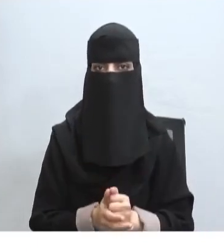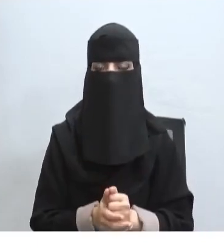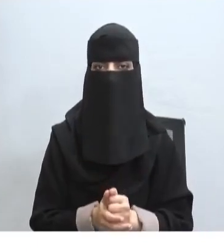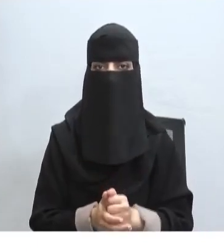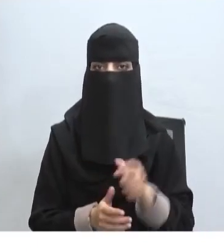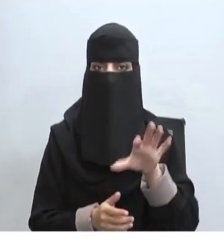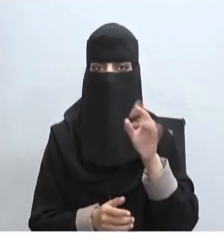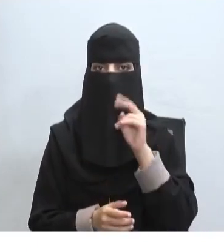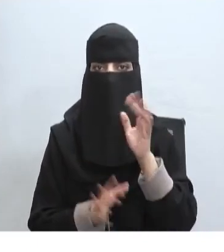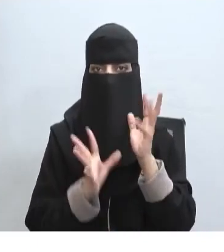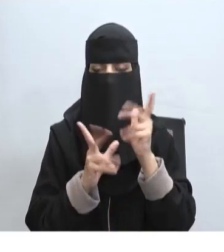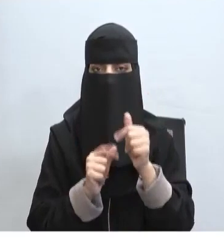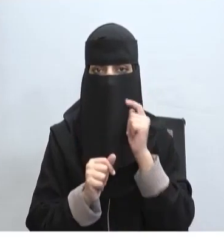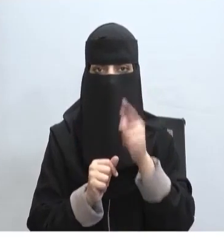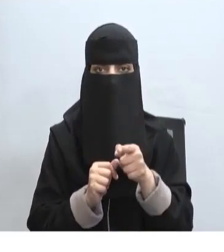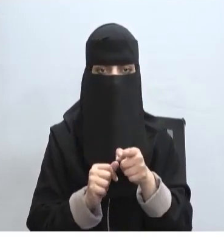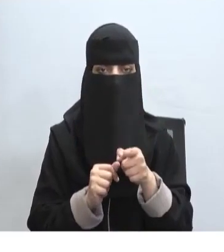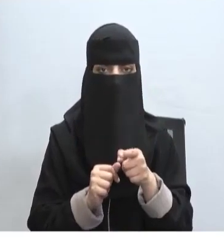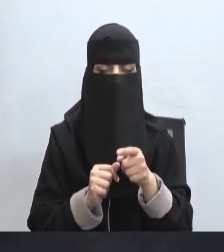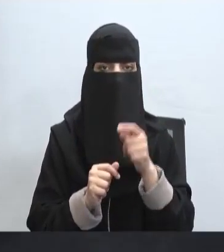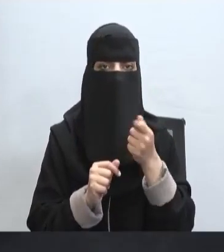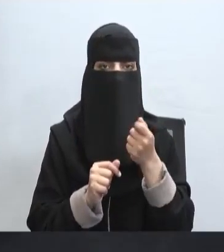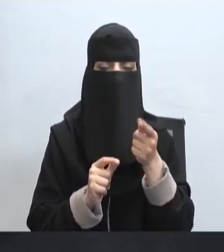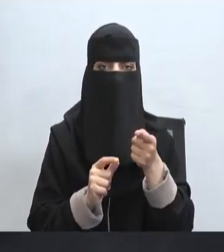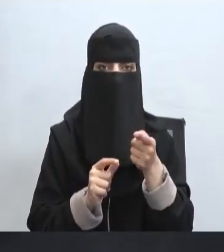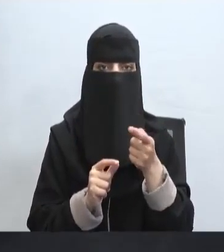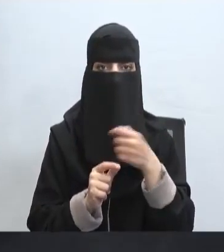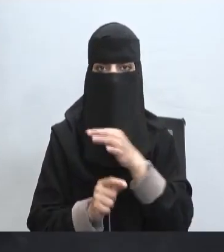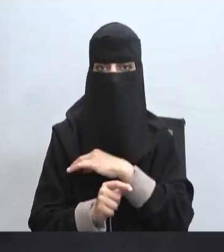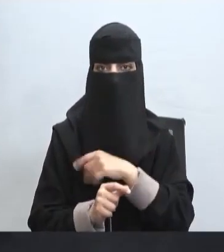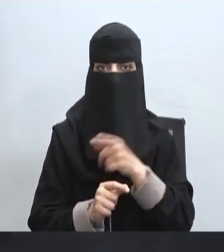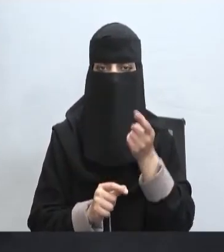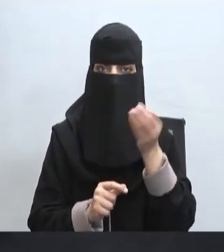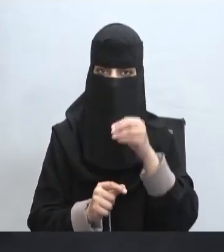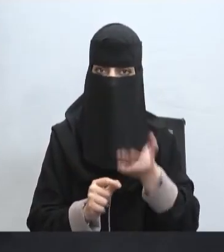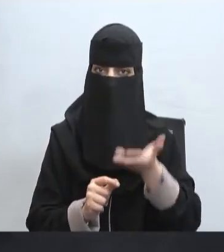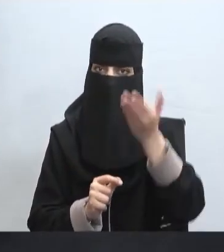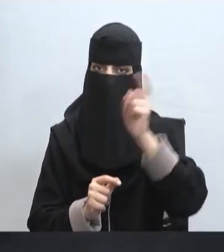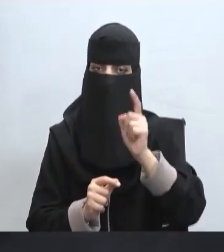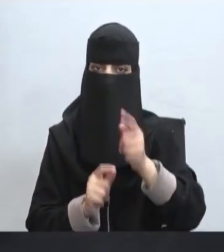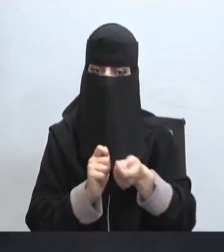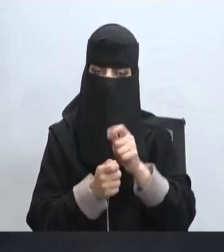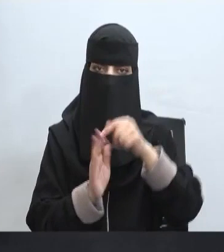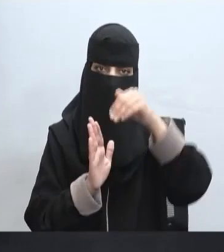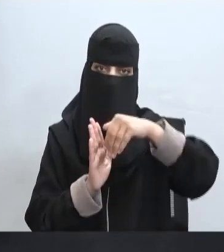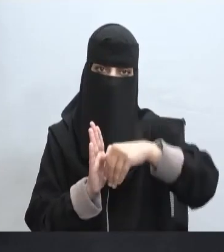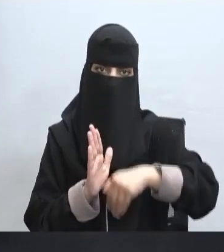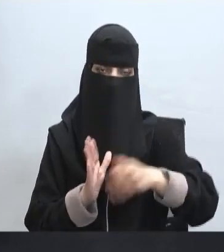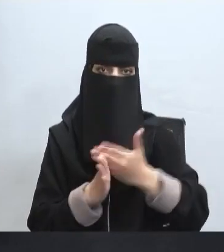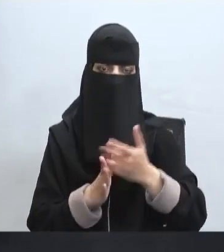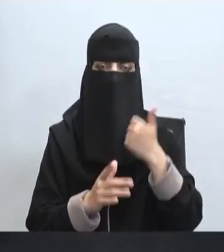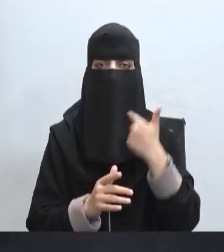احد السنوات انخفض معدل الربح بدلا ان يكون معدل الربح اصبح معدل